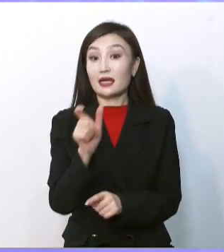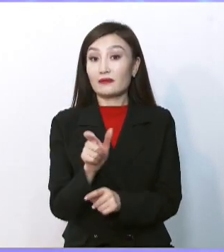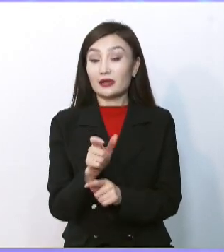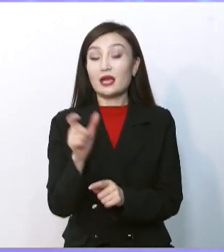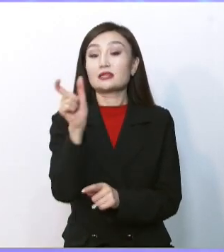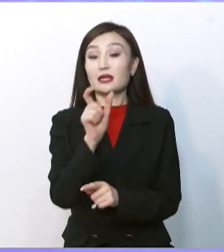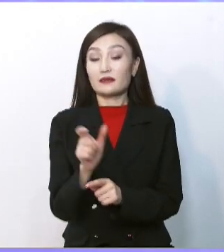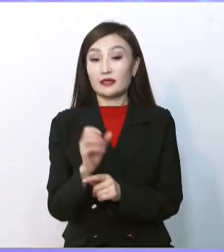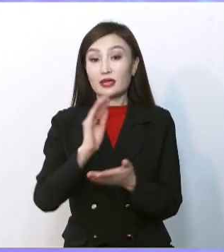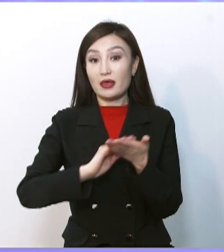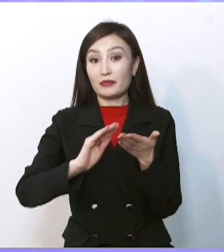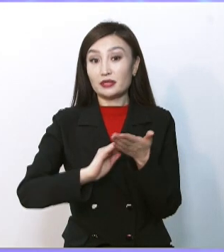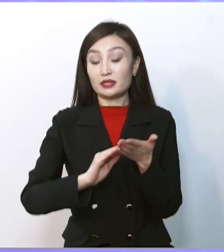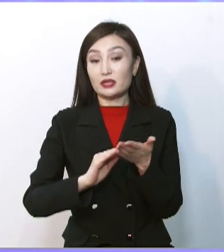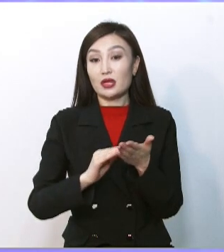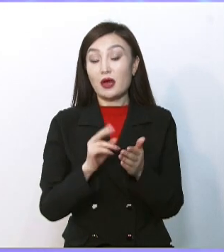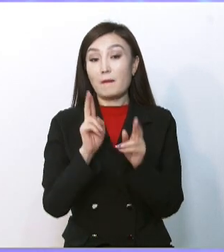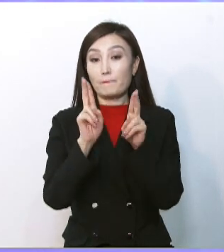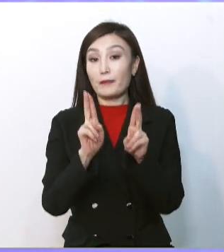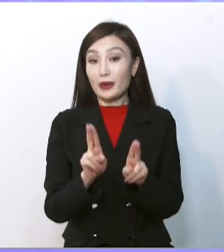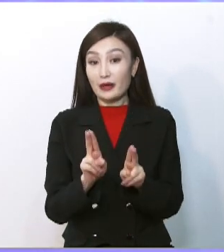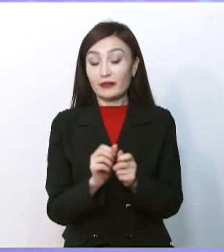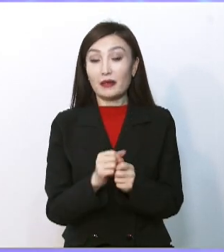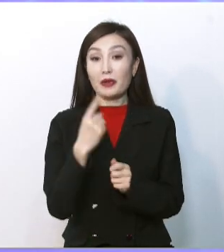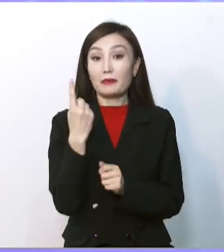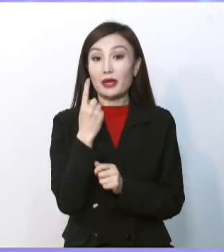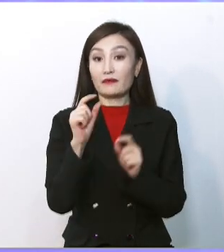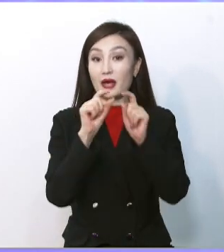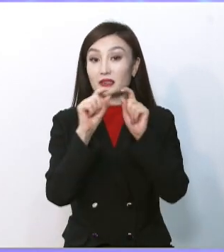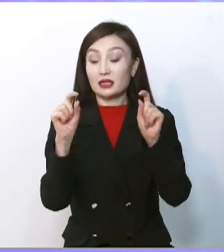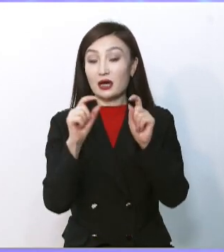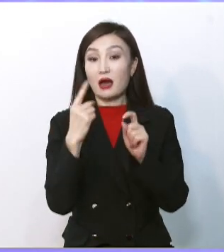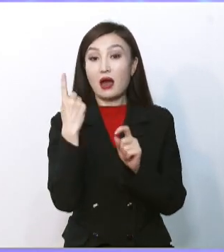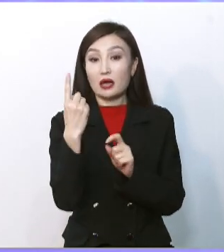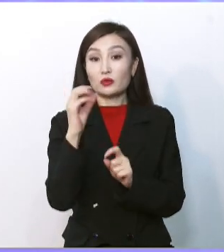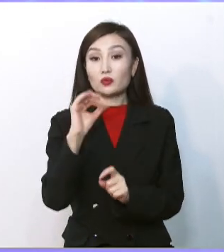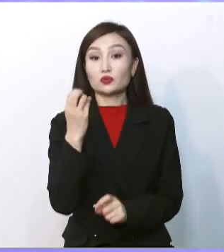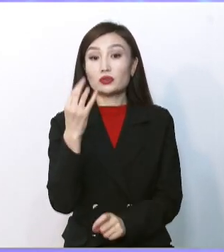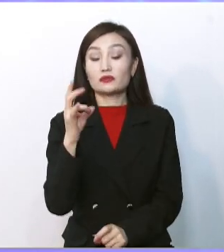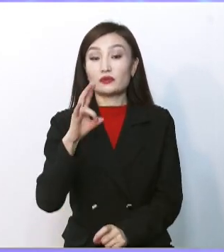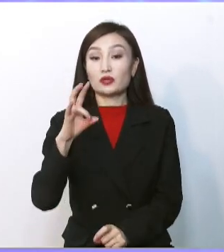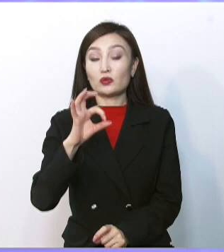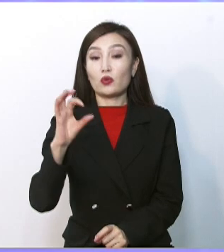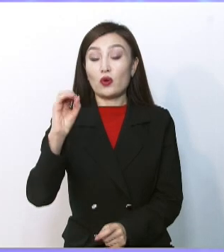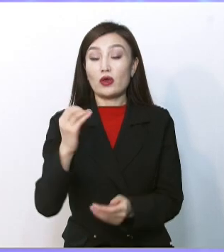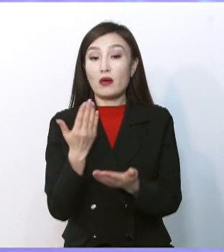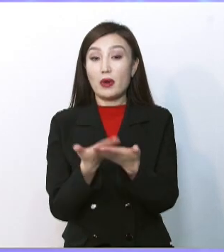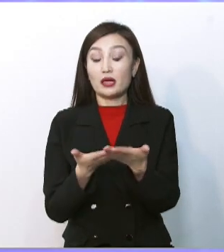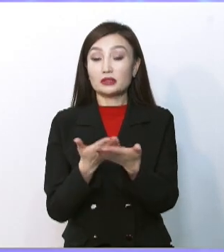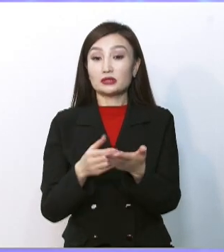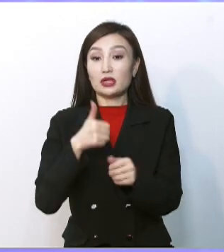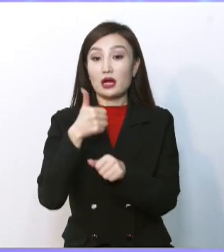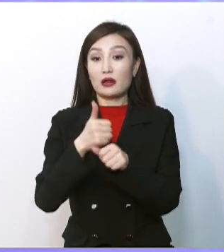а стихотворение, написанное по следующим правилам. Первая строка – одно существительное, выражающее главную